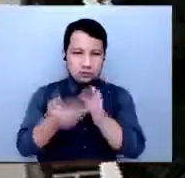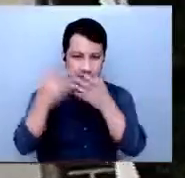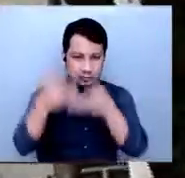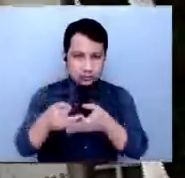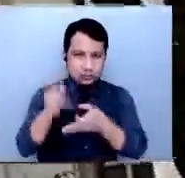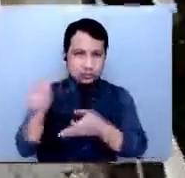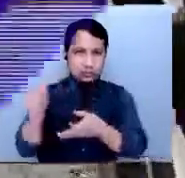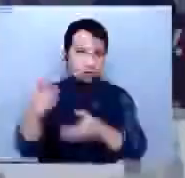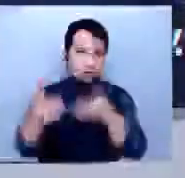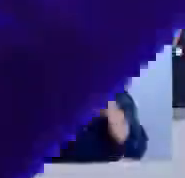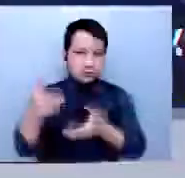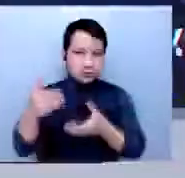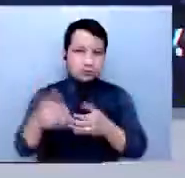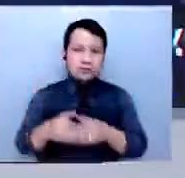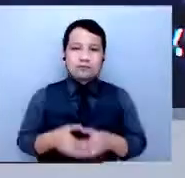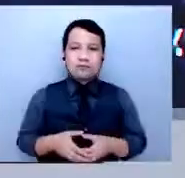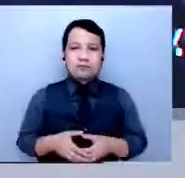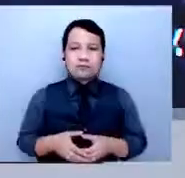korte.